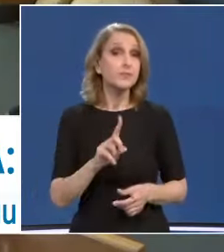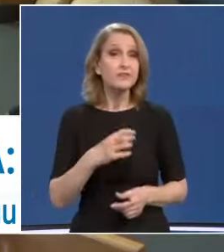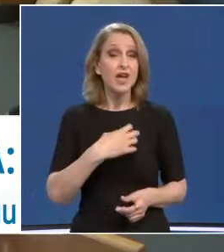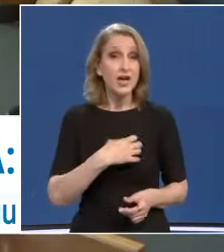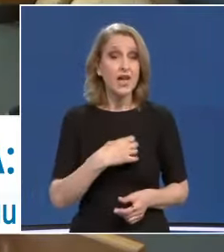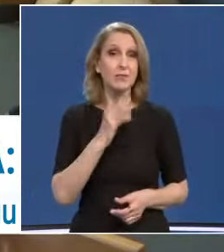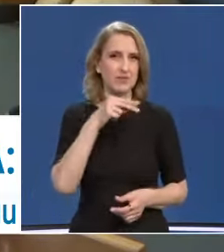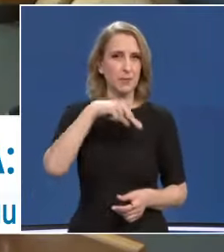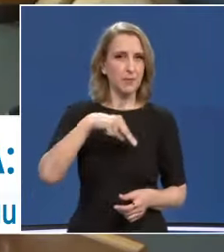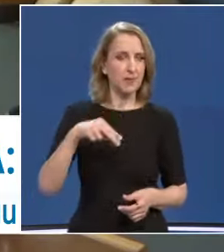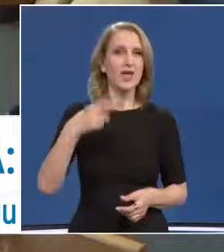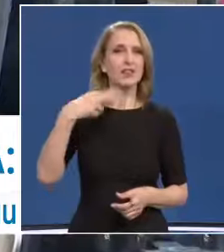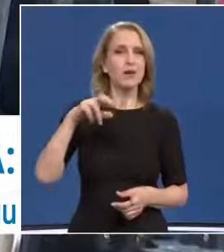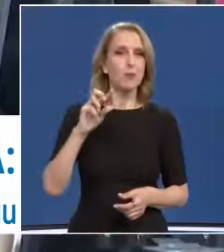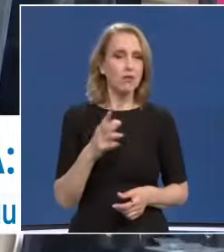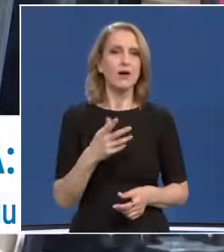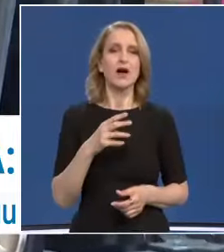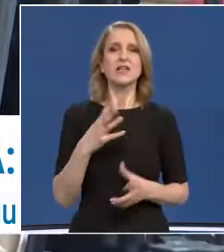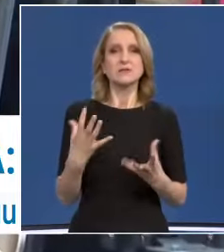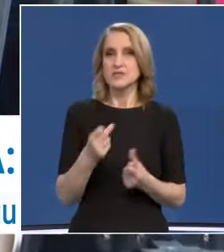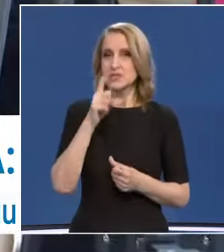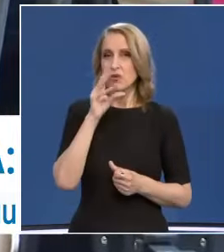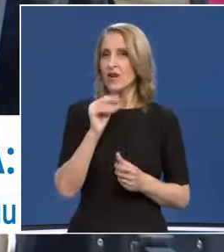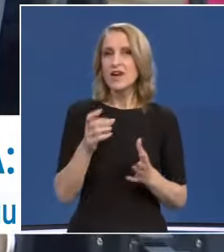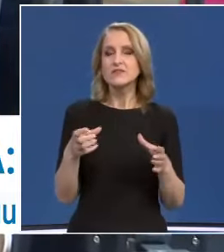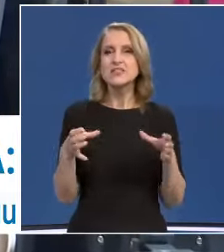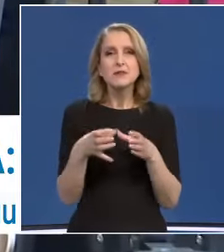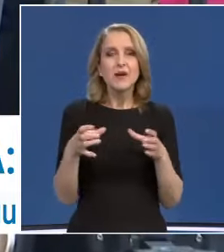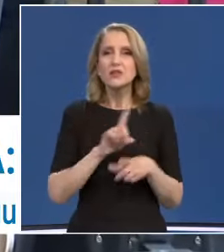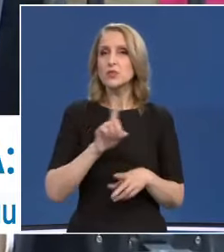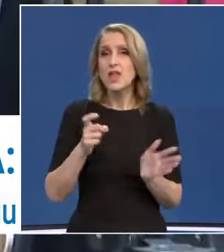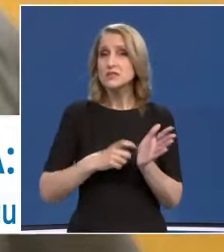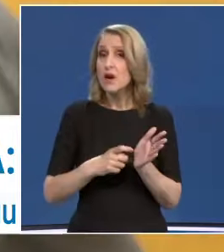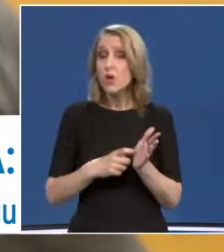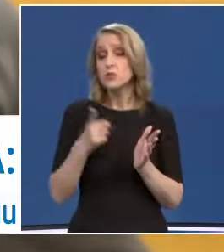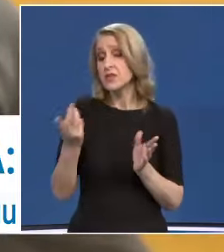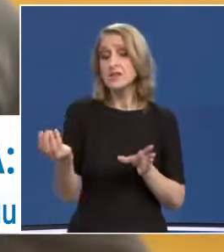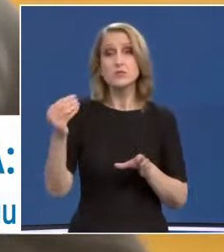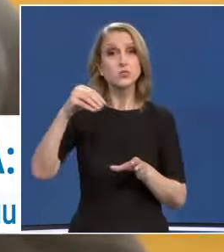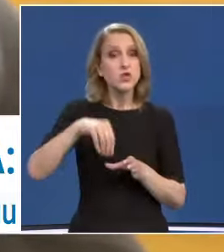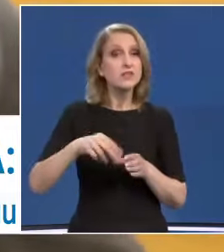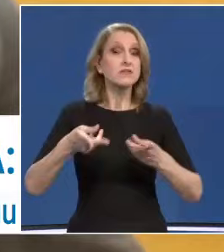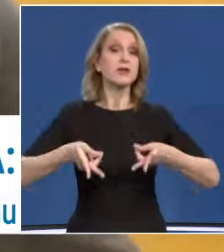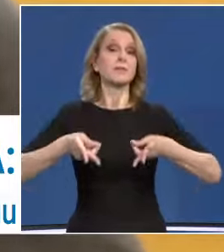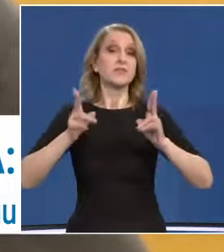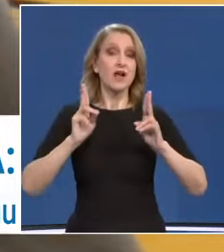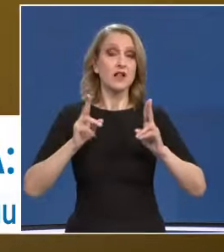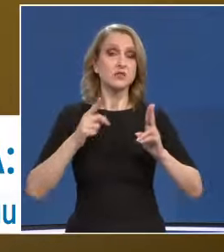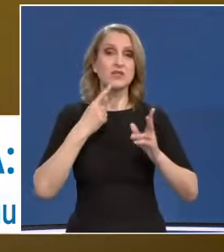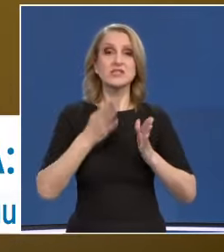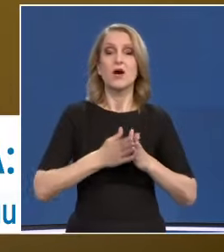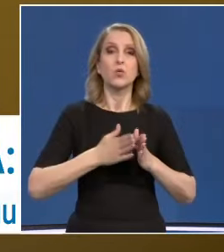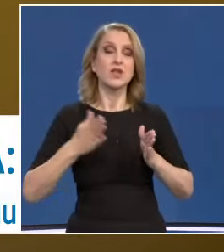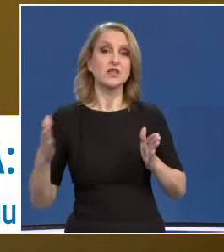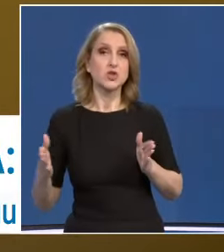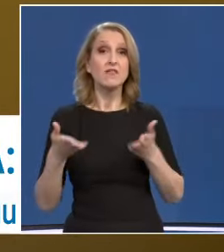от ППДБ Спаси София да твърдят, че заседанието е незаконно, са участвали в него и са гласували за удължаването му. Това